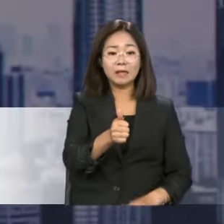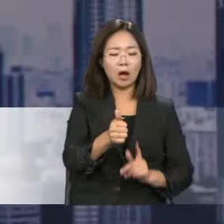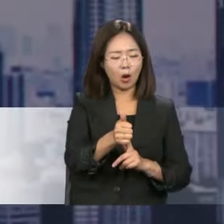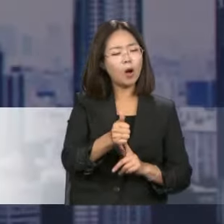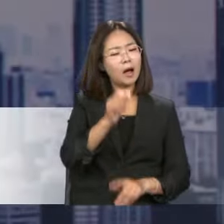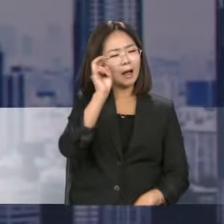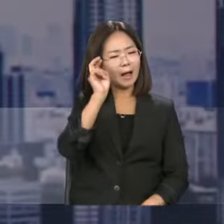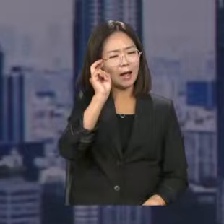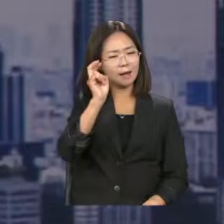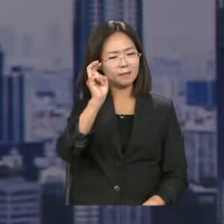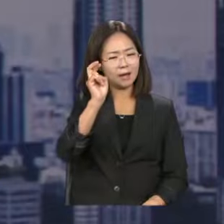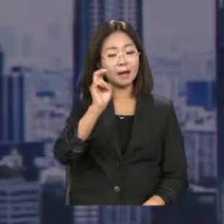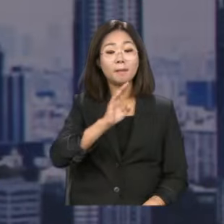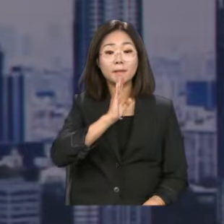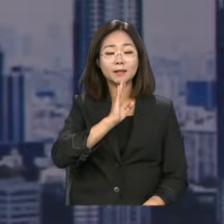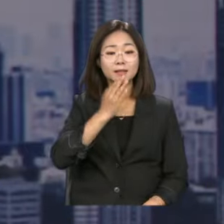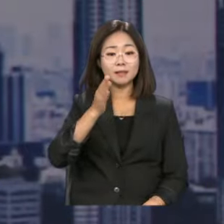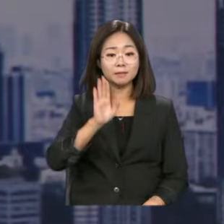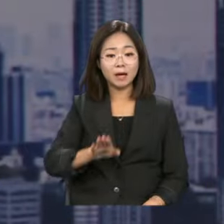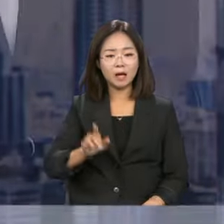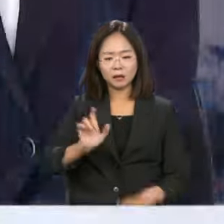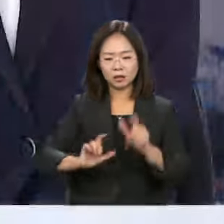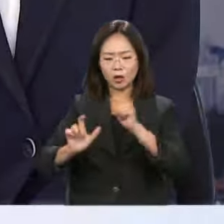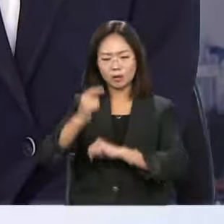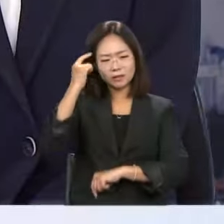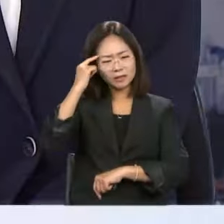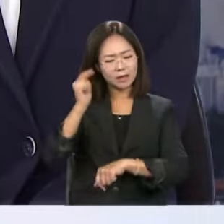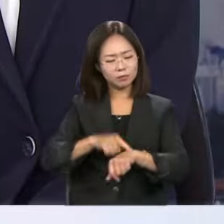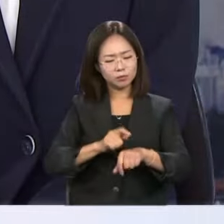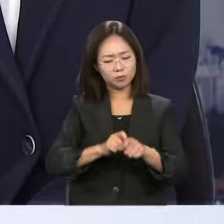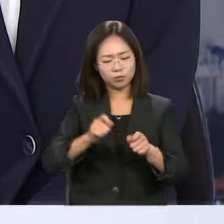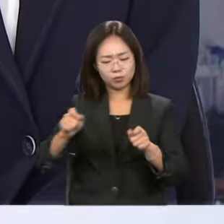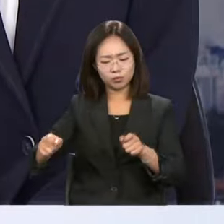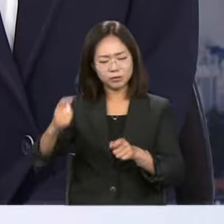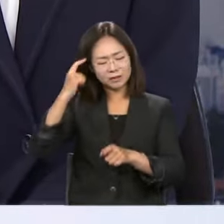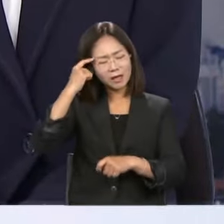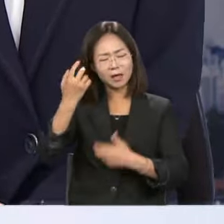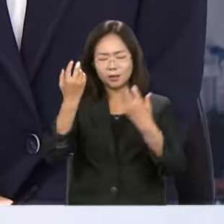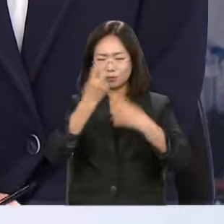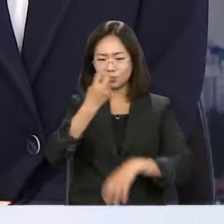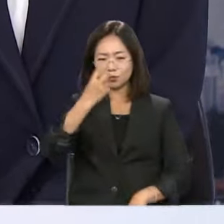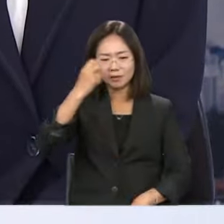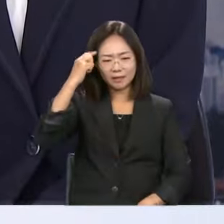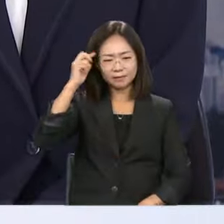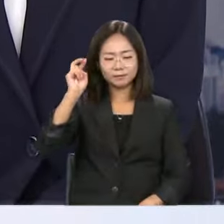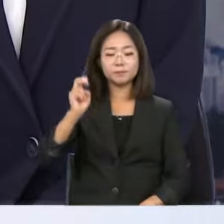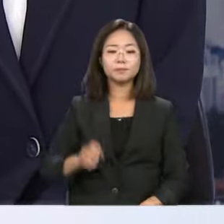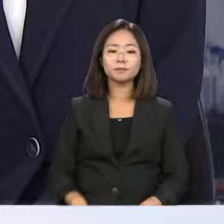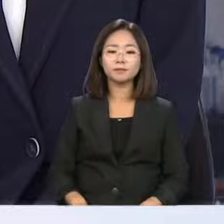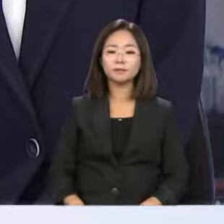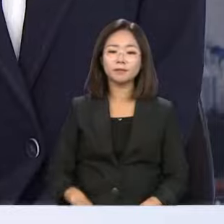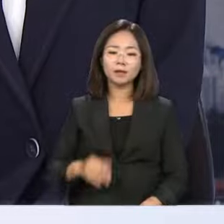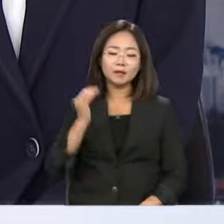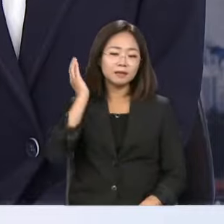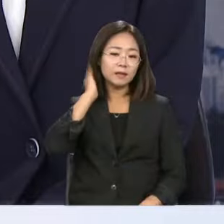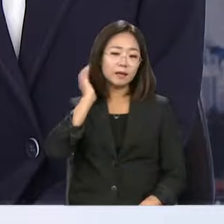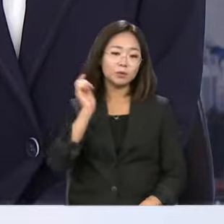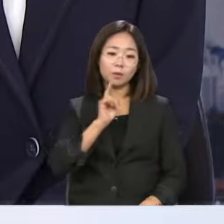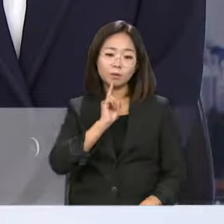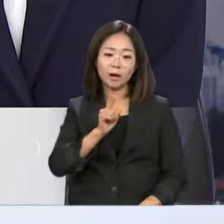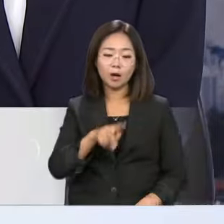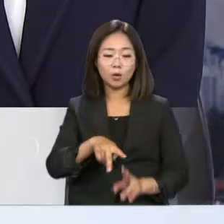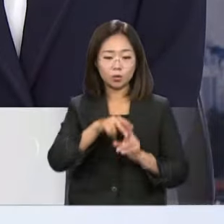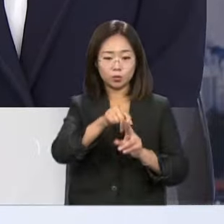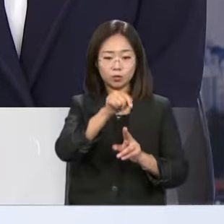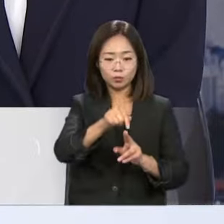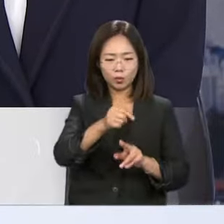가장 유력하게 검토되는 건 맞지만 조금 더 시간을 두고 새로운 인물도 검토하겠다는 기류가 읽힙니다 대통령실 관계자는 후보군